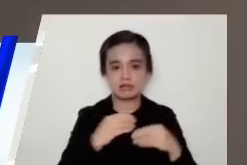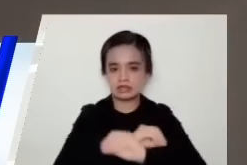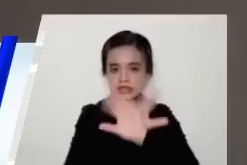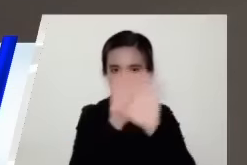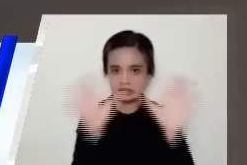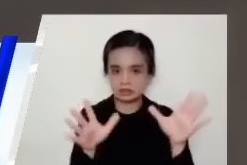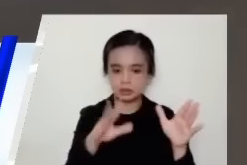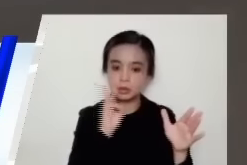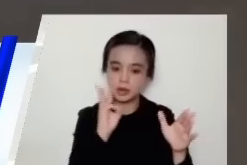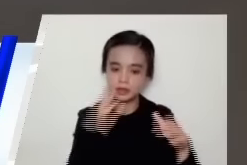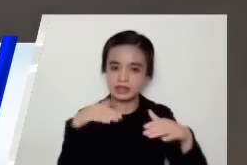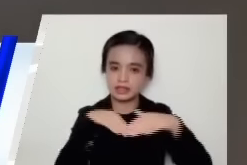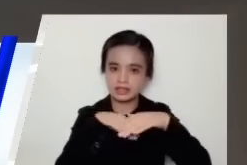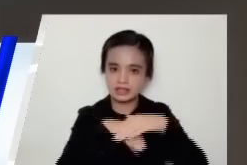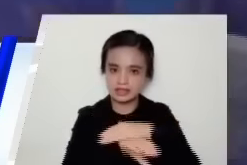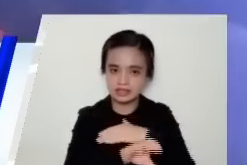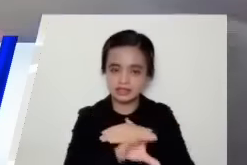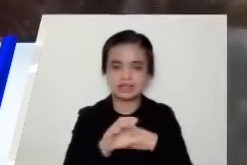stalagmites at stalactites.